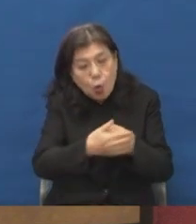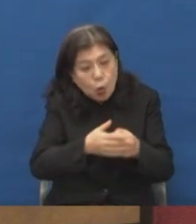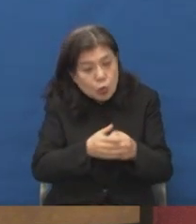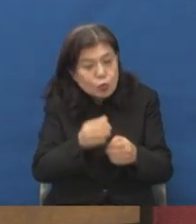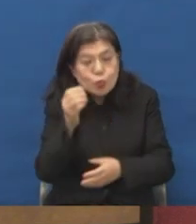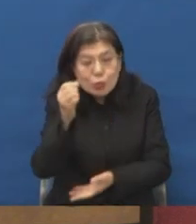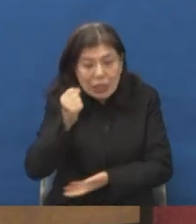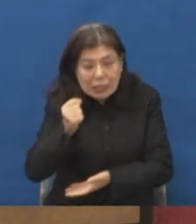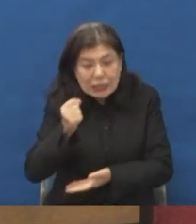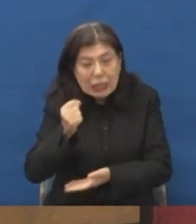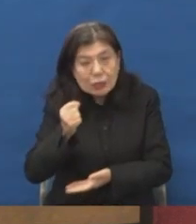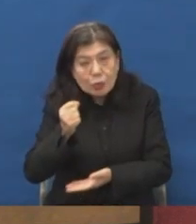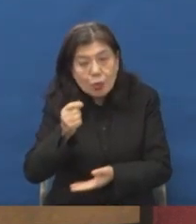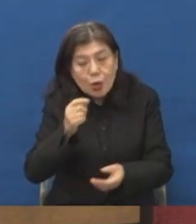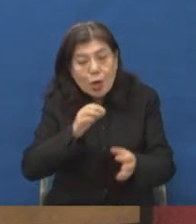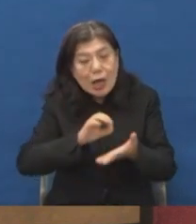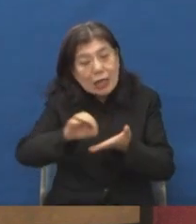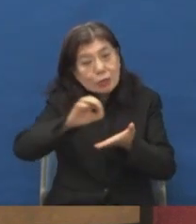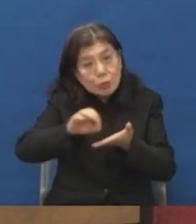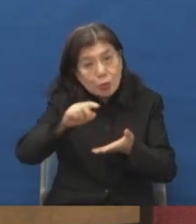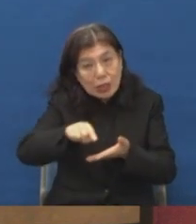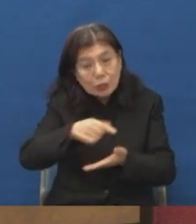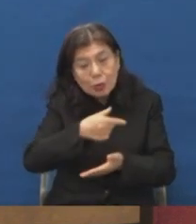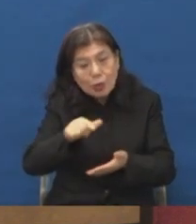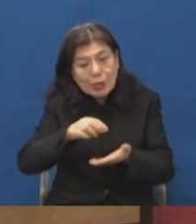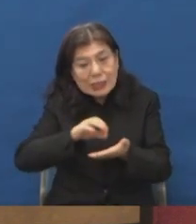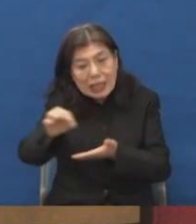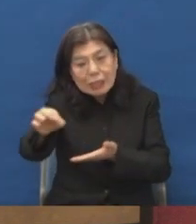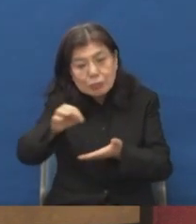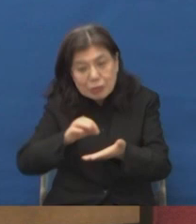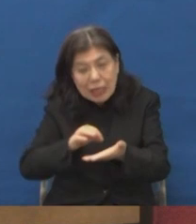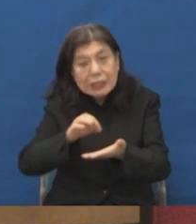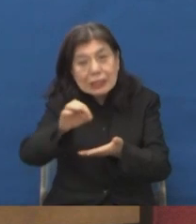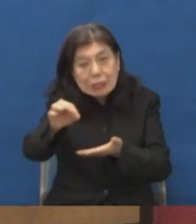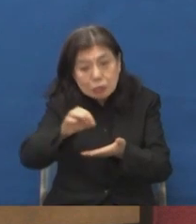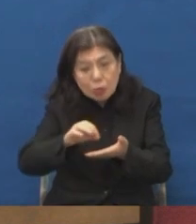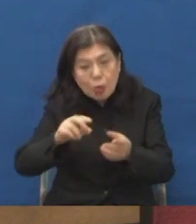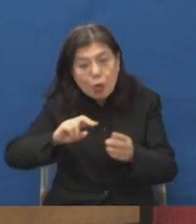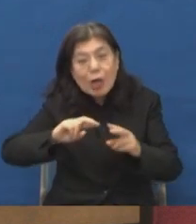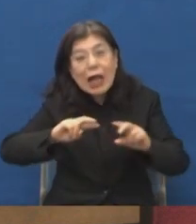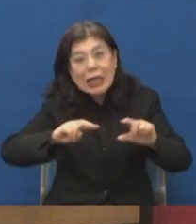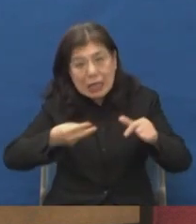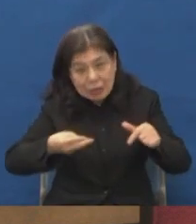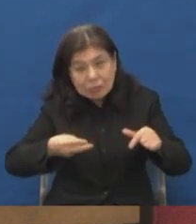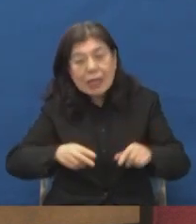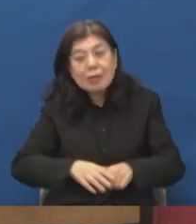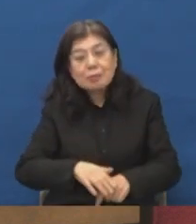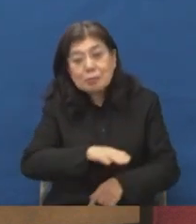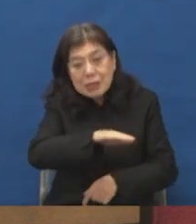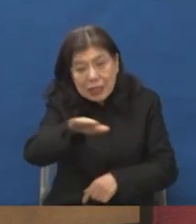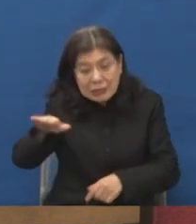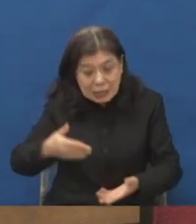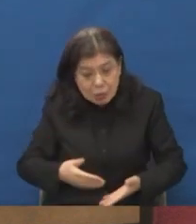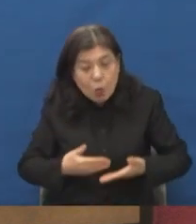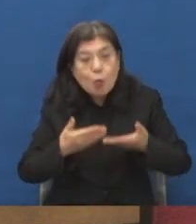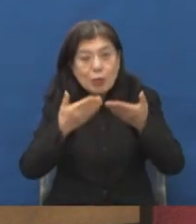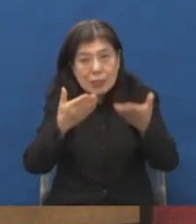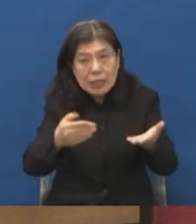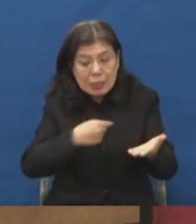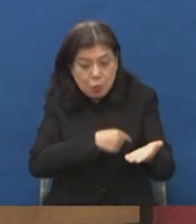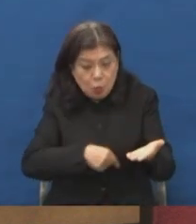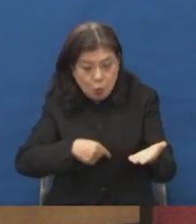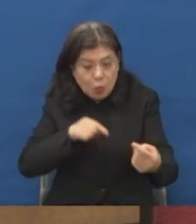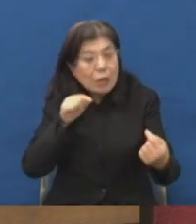な活用の推進など、歳入歳出の両面での改革により、市民に思いやり、心意気が伝わる